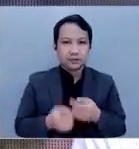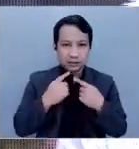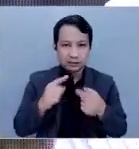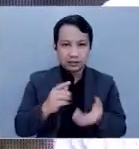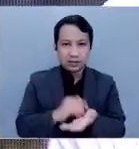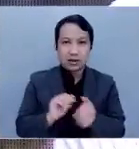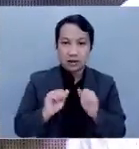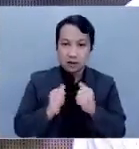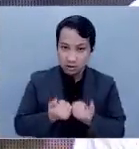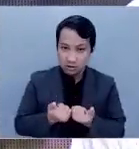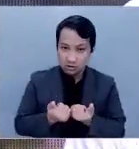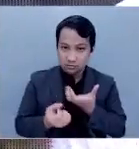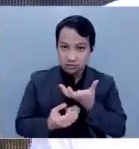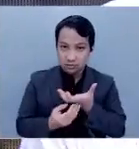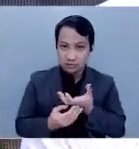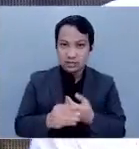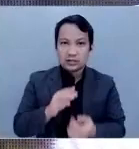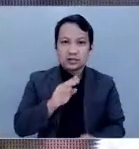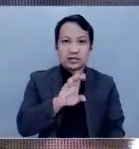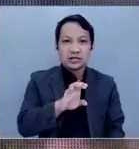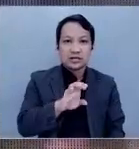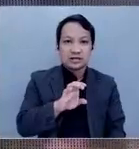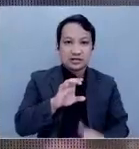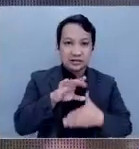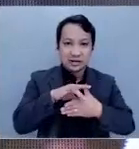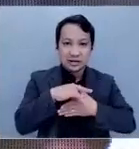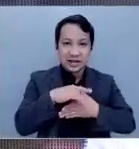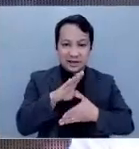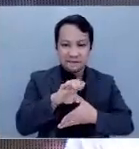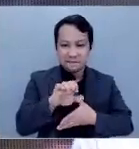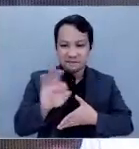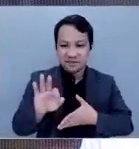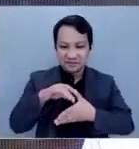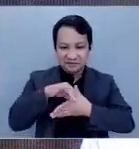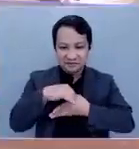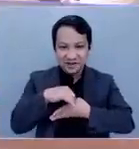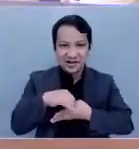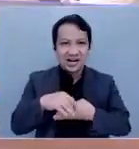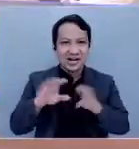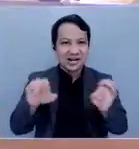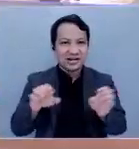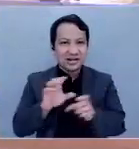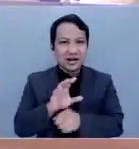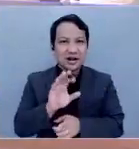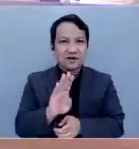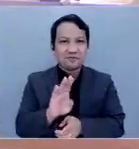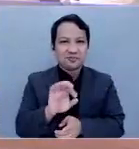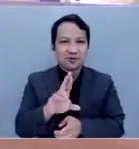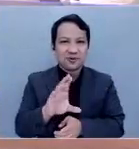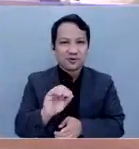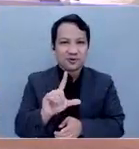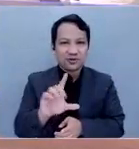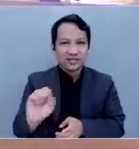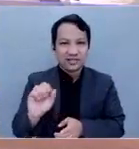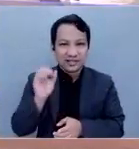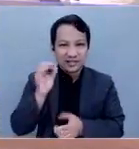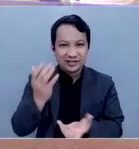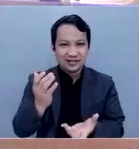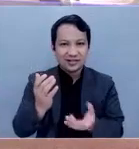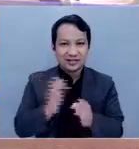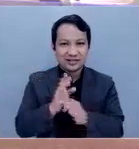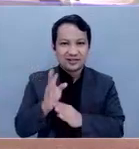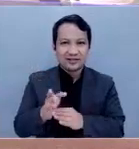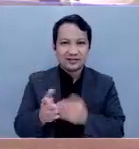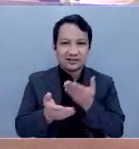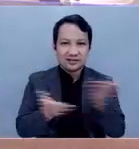paano magluto ng beef broccoli. Tuturuan tayo ng ating registered nutritionist dietitian na si Doc Dex Makalinta. Hi,